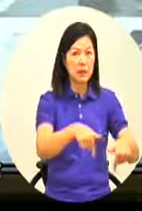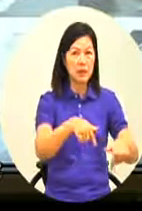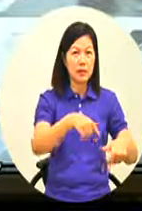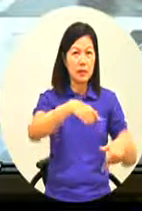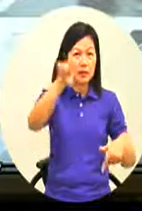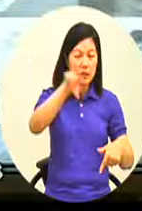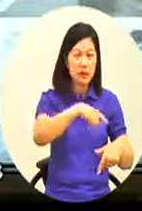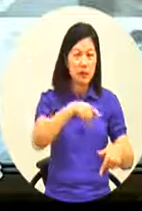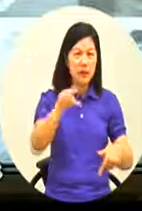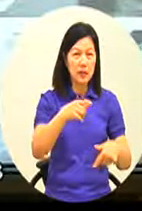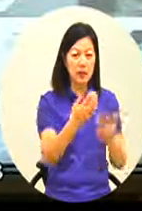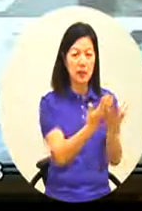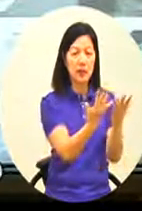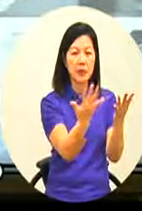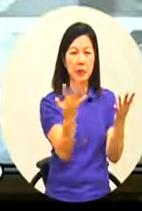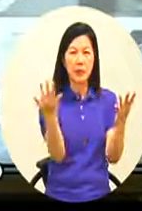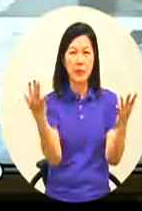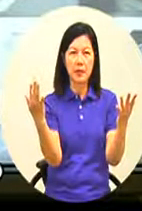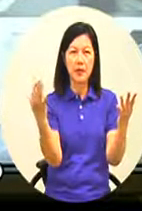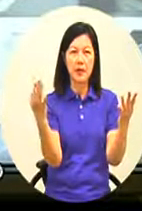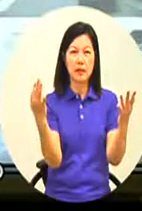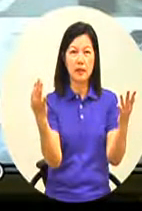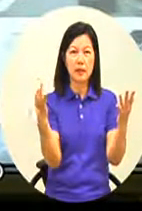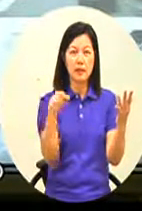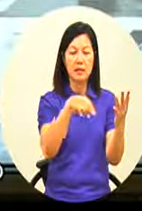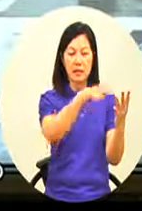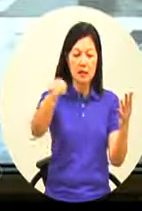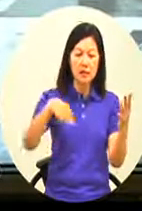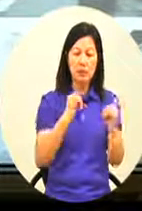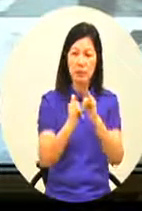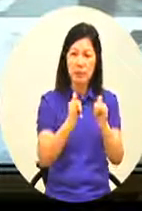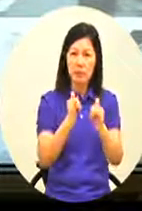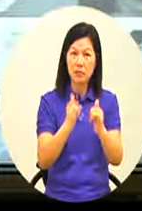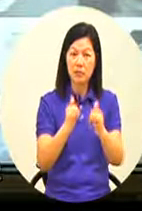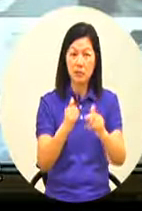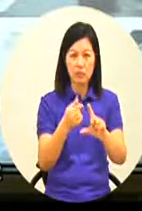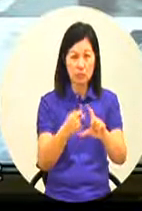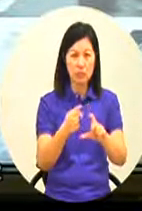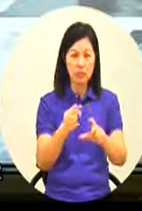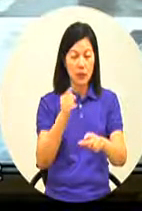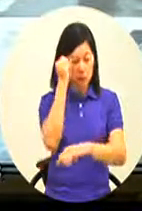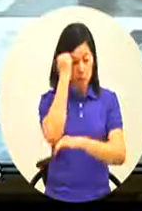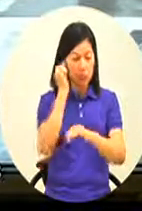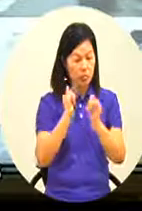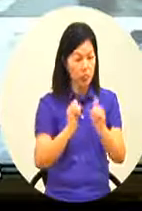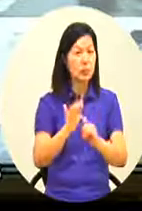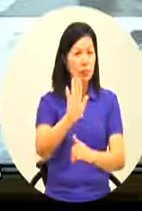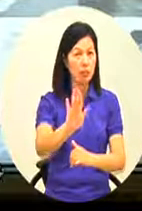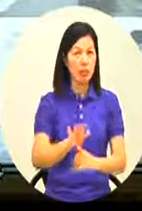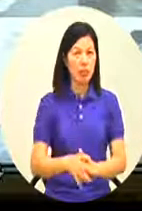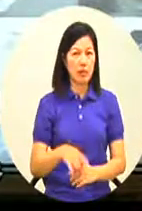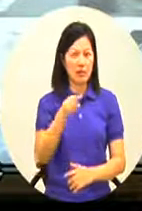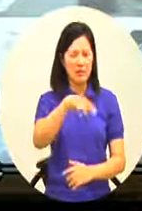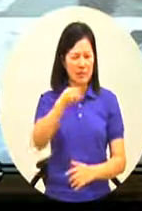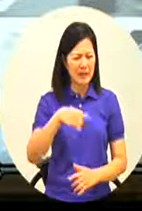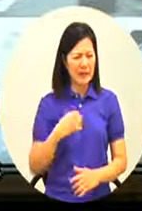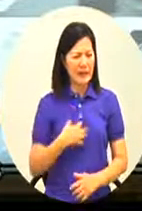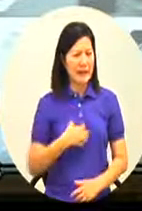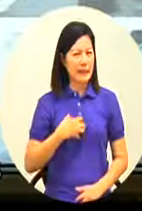这里绕到这里。好，这整个都社区哦，这都组合哦，他们是怨声载道，他